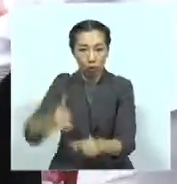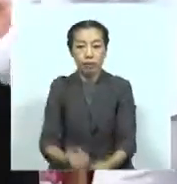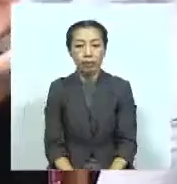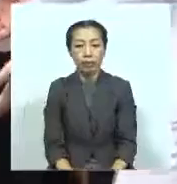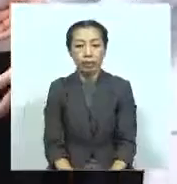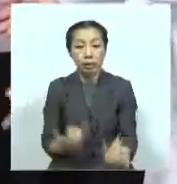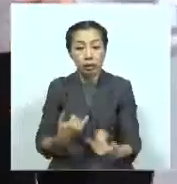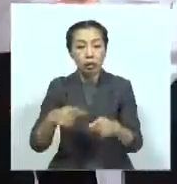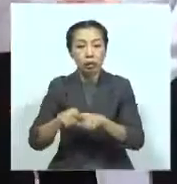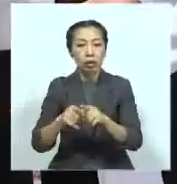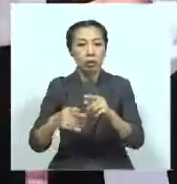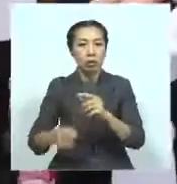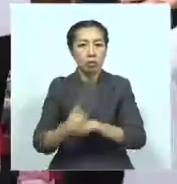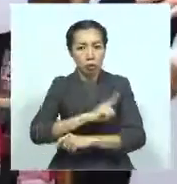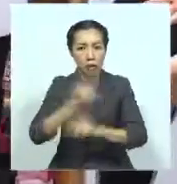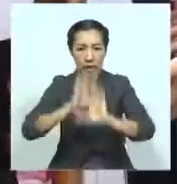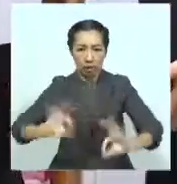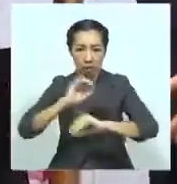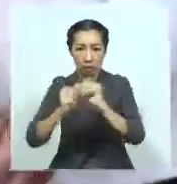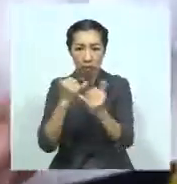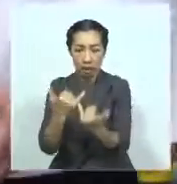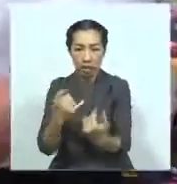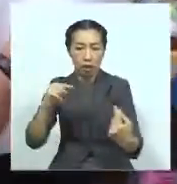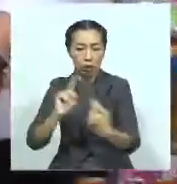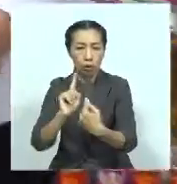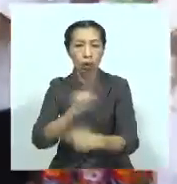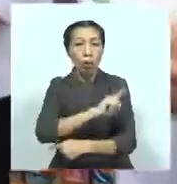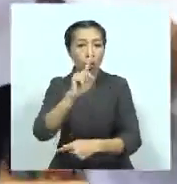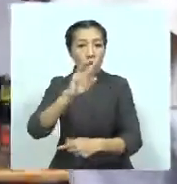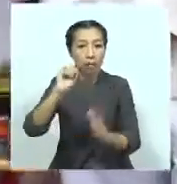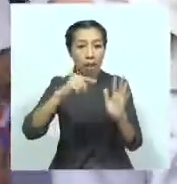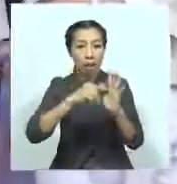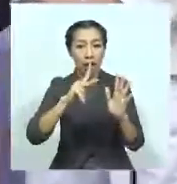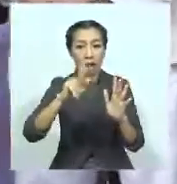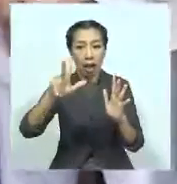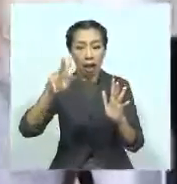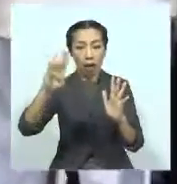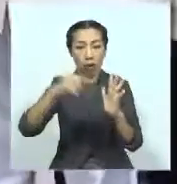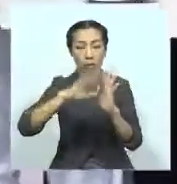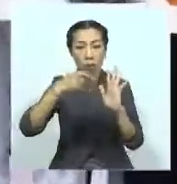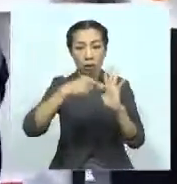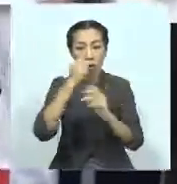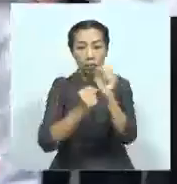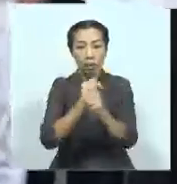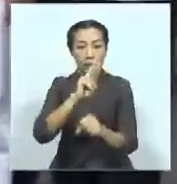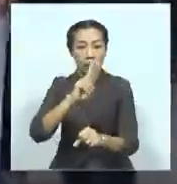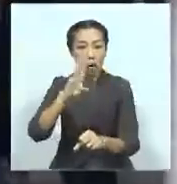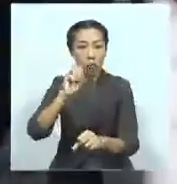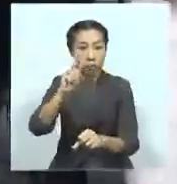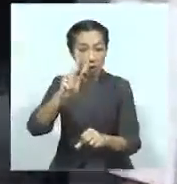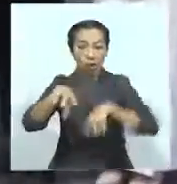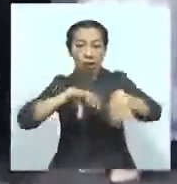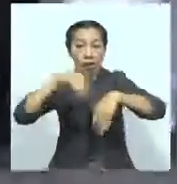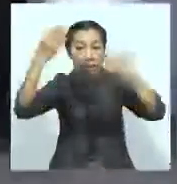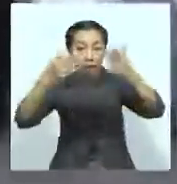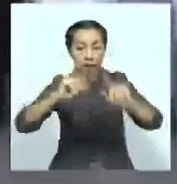เนื่องในโอกาสมหามงคลในปีนี้สำหรับเทศกาลวันมาฆบูชาประจำปี2562จะจัดขึ้นระหว่างวัน